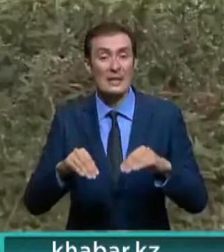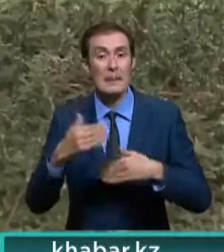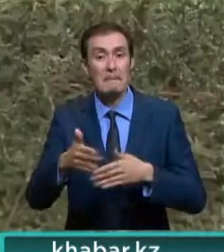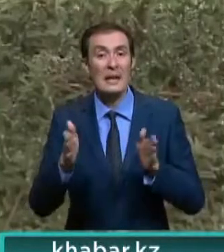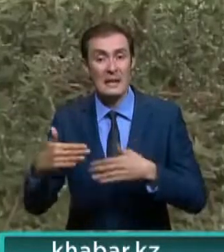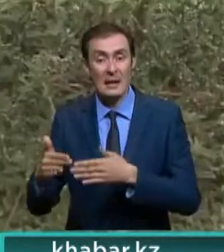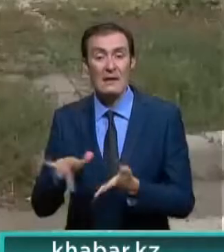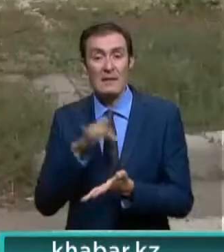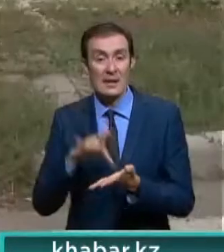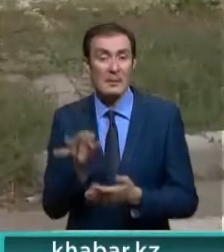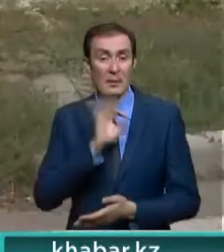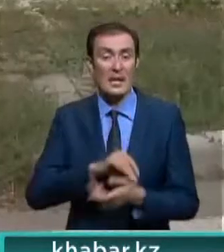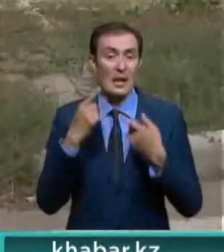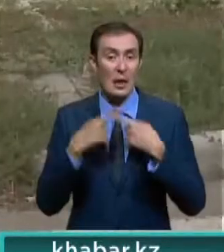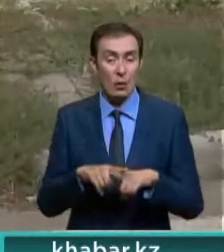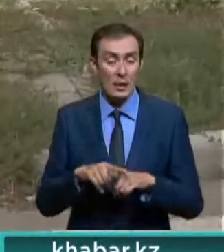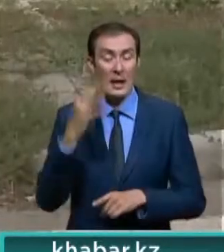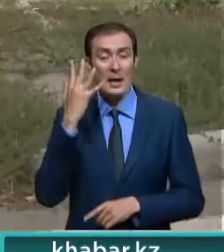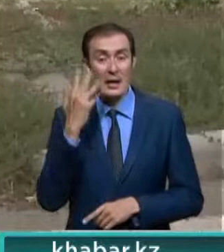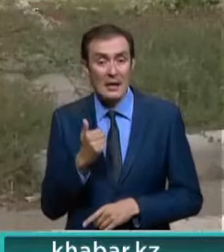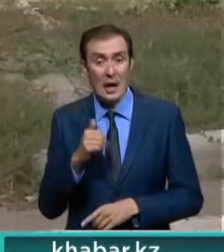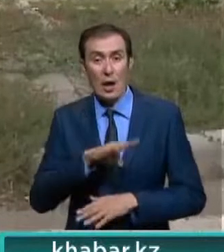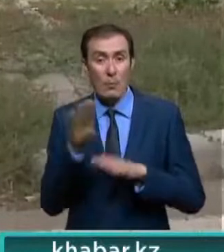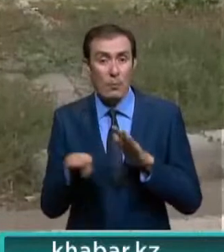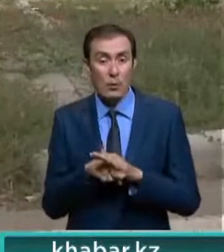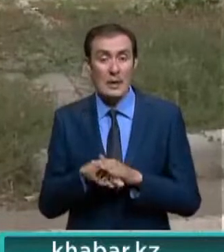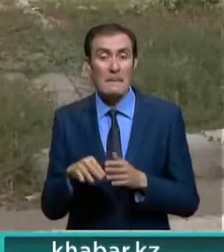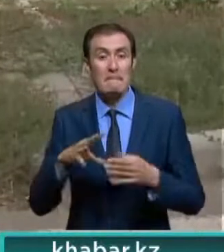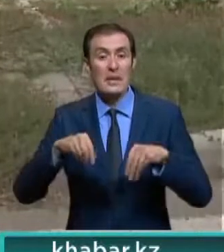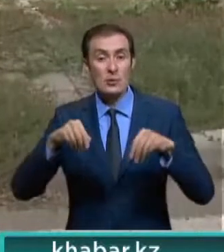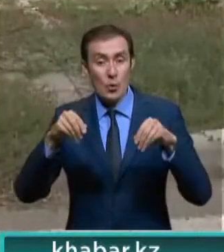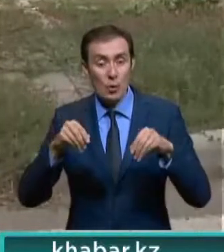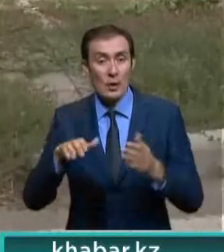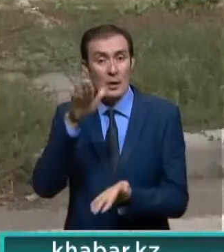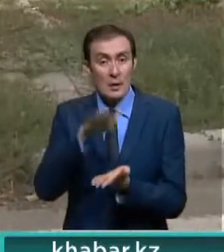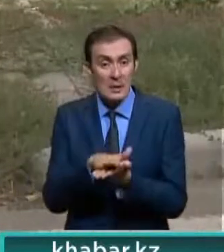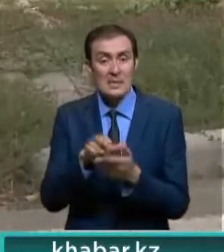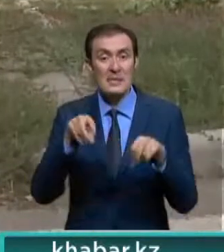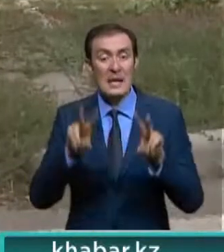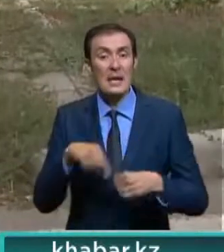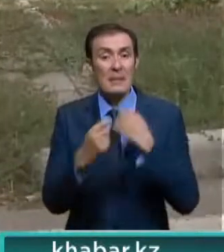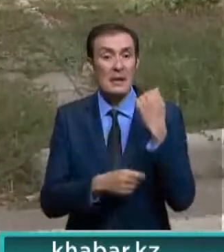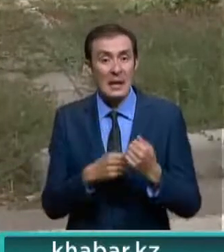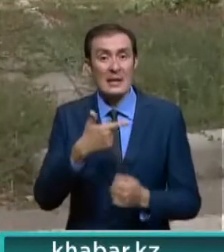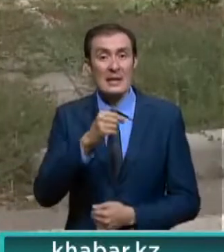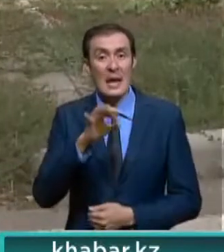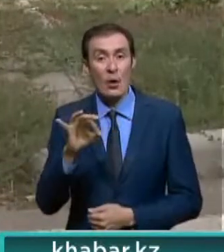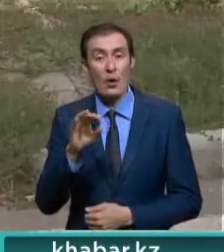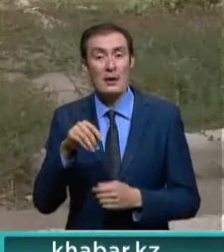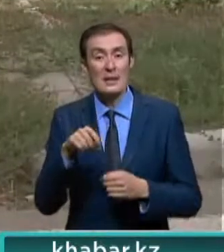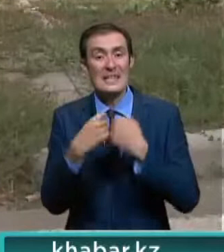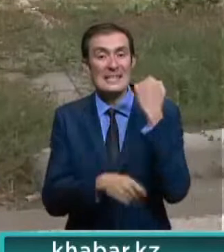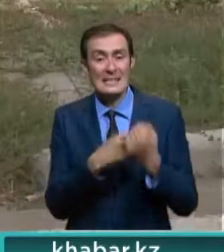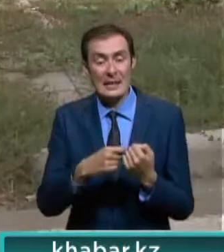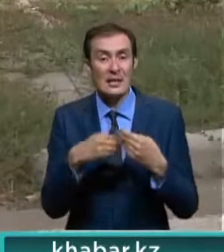всех городах применяемая технология, когда под песок кладут специальный материал, геотекстиль. Он